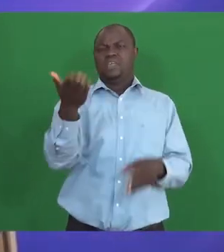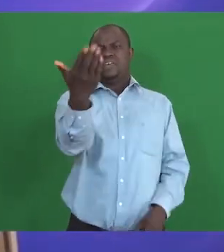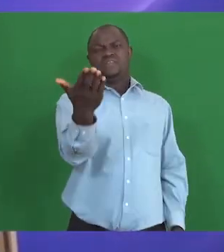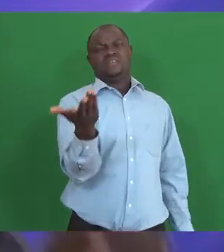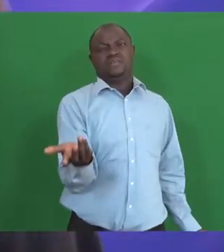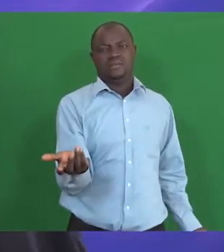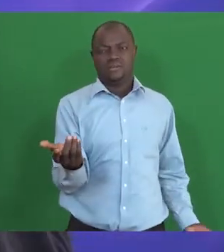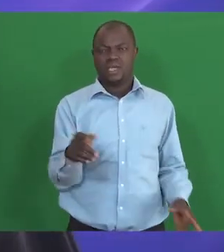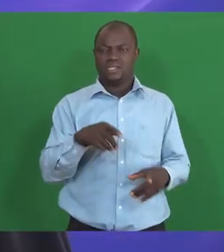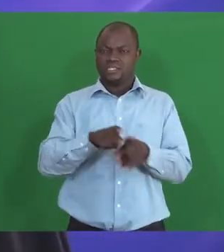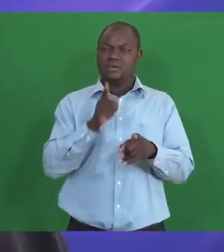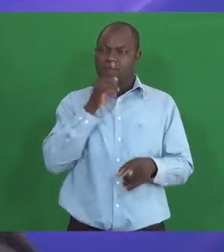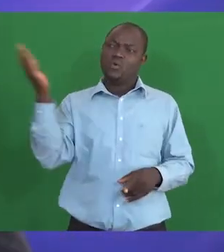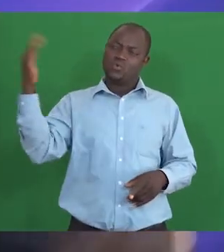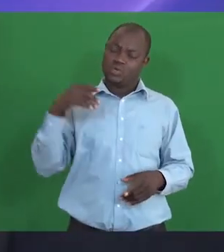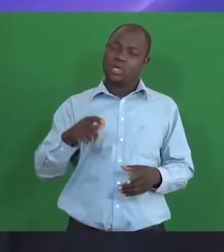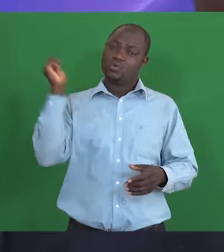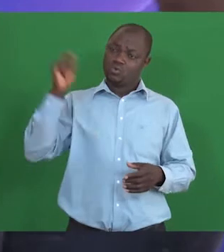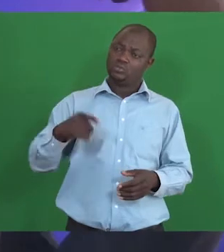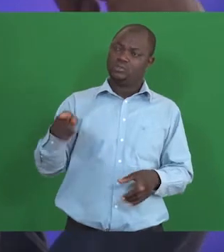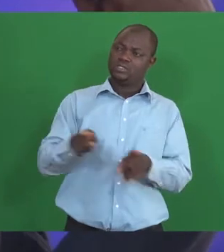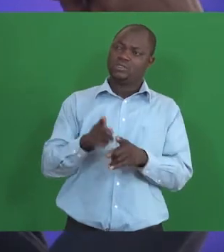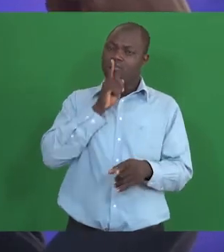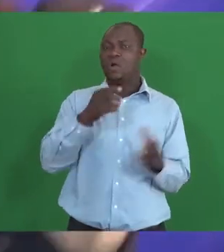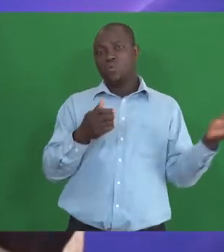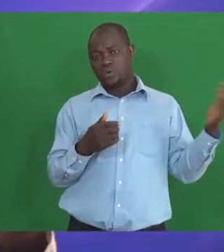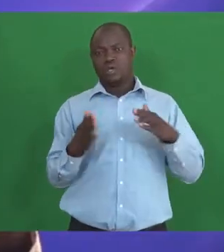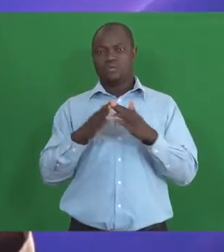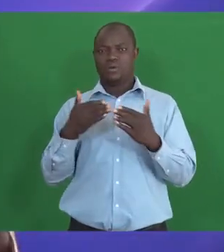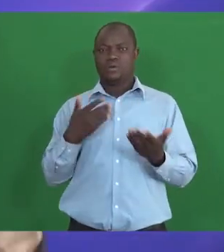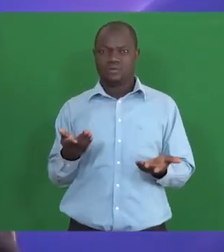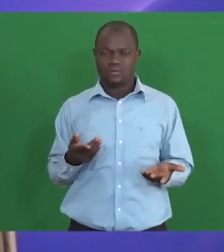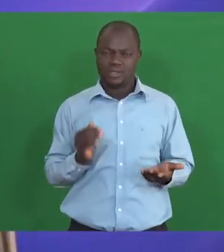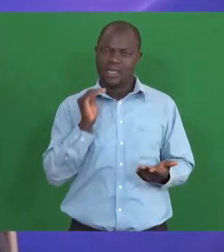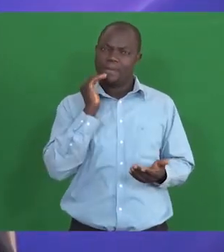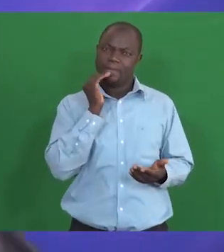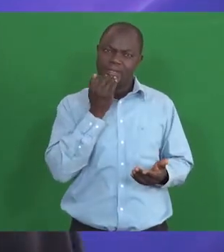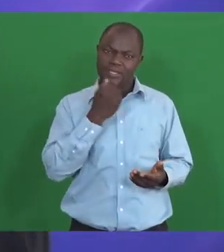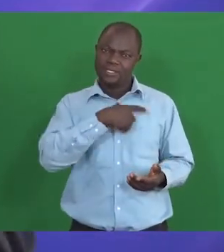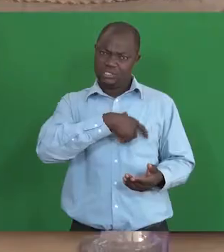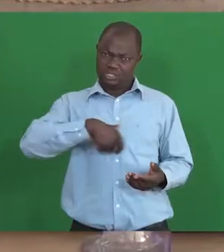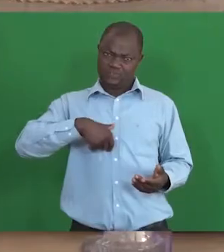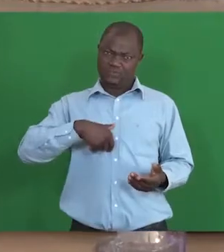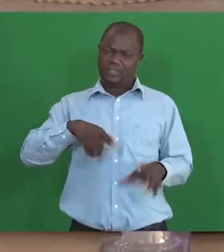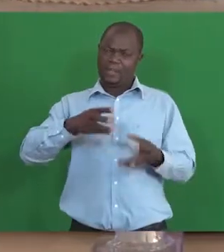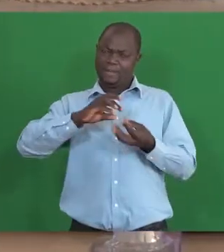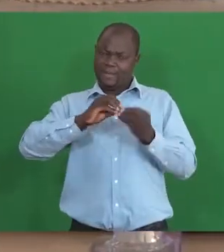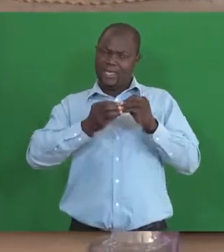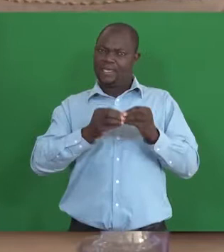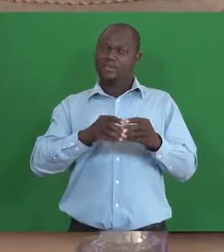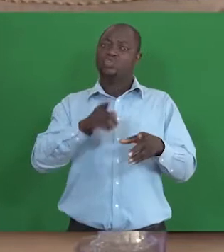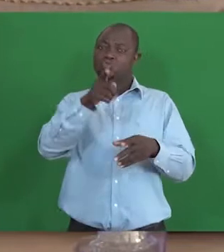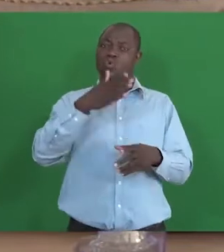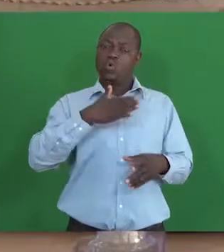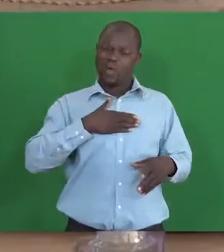wawa. Mungokamtara uya kudaranzi, uya untondi tongere kumba kwangu manza. Saka zviripo ndezo kuti mambo wano simbisa, kutu